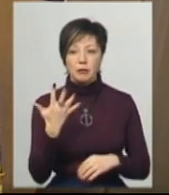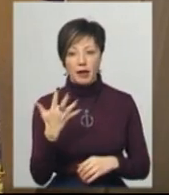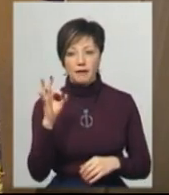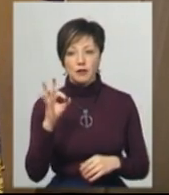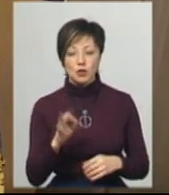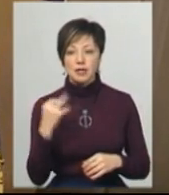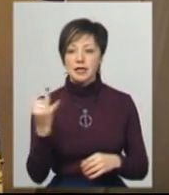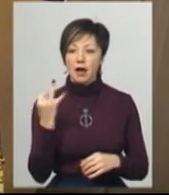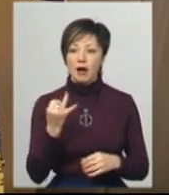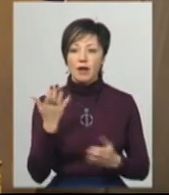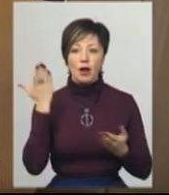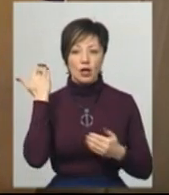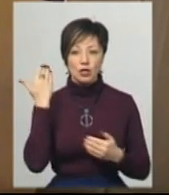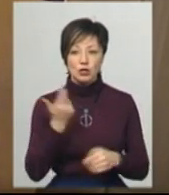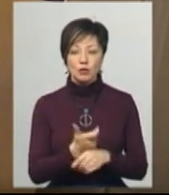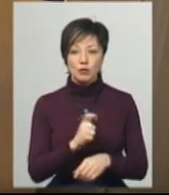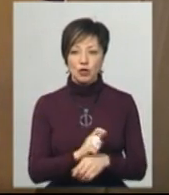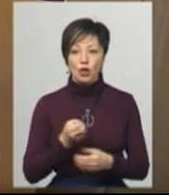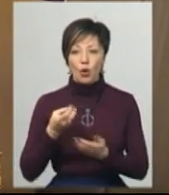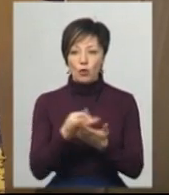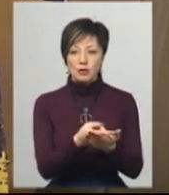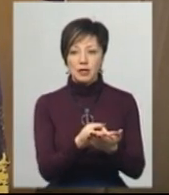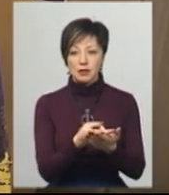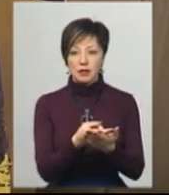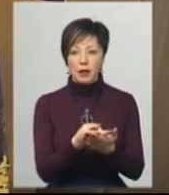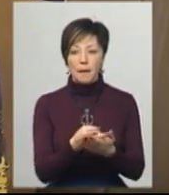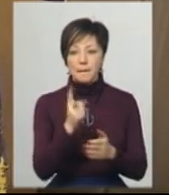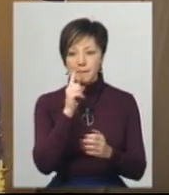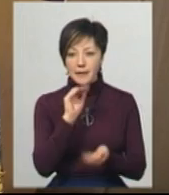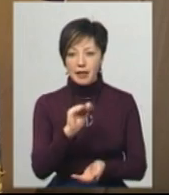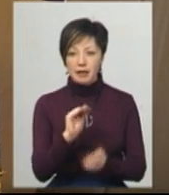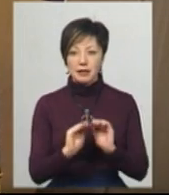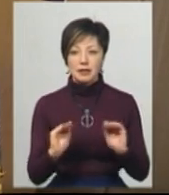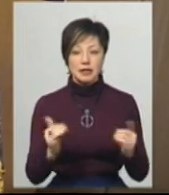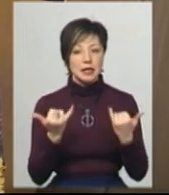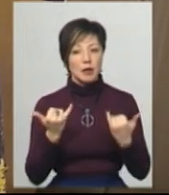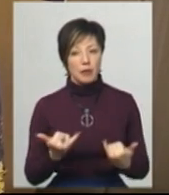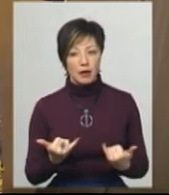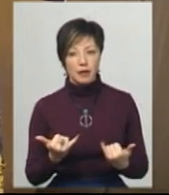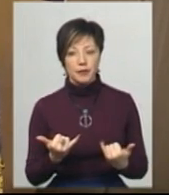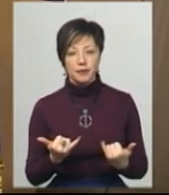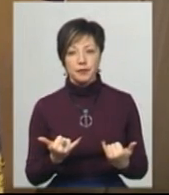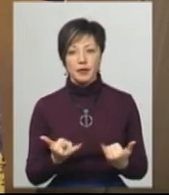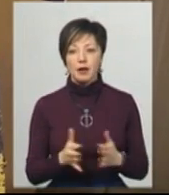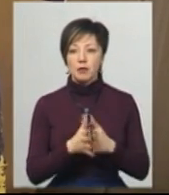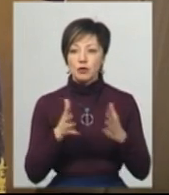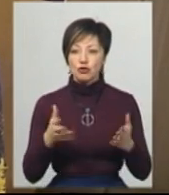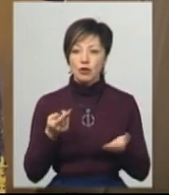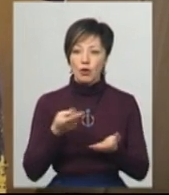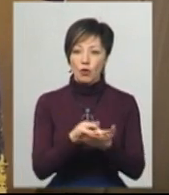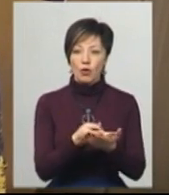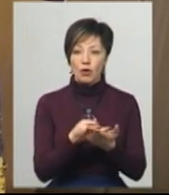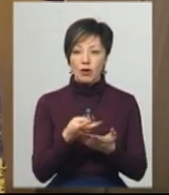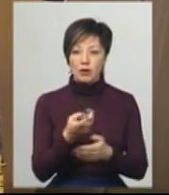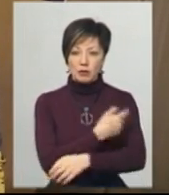І цікаво, що якщо раніше більше госпіталізувалися маленькі дітки, то тепер найбільше